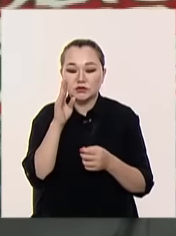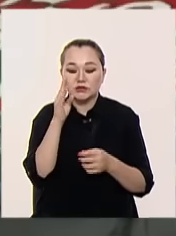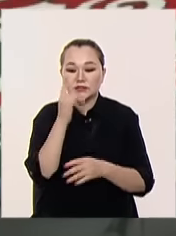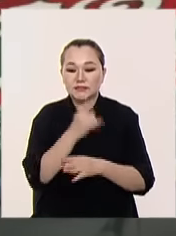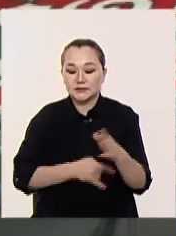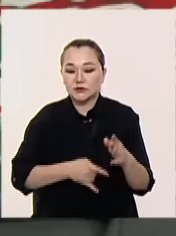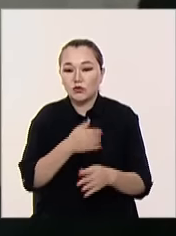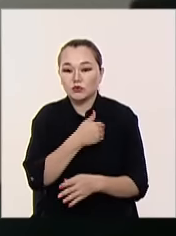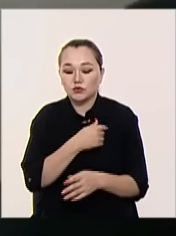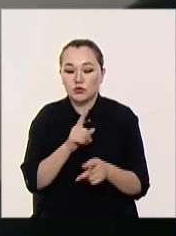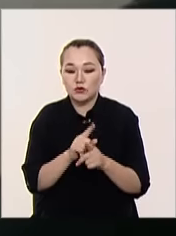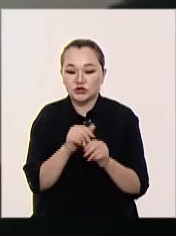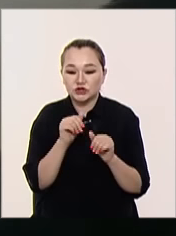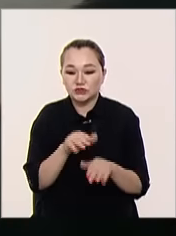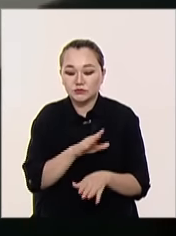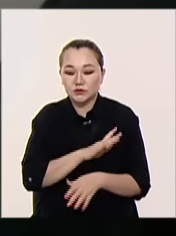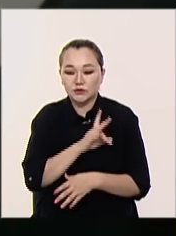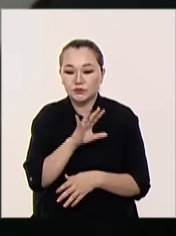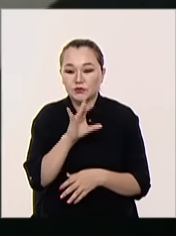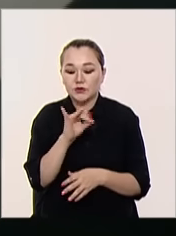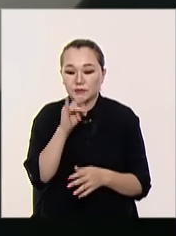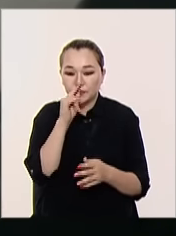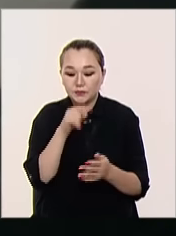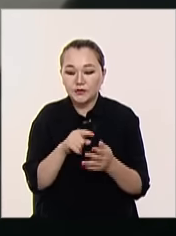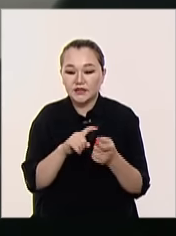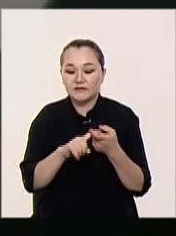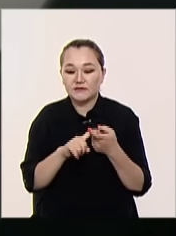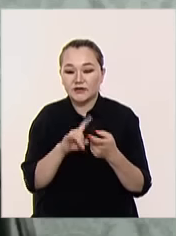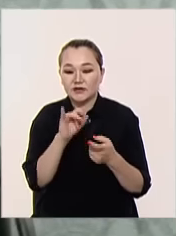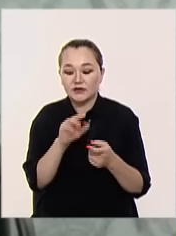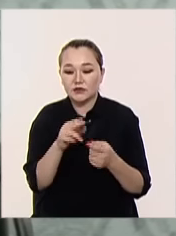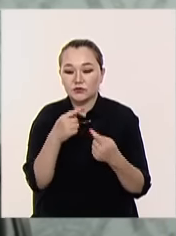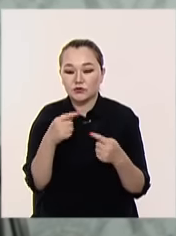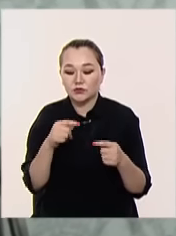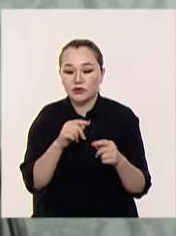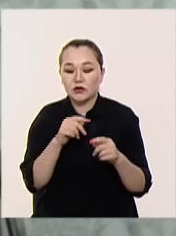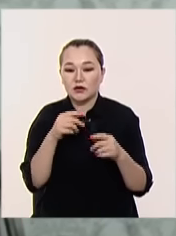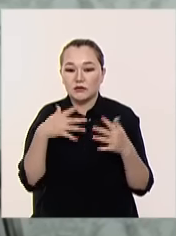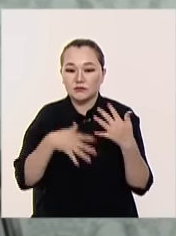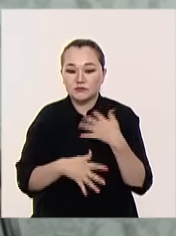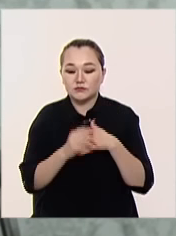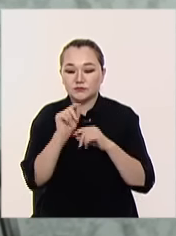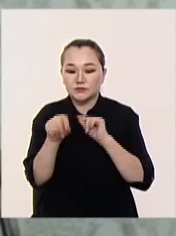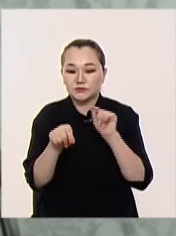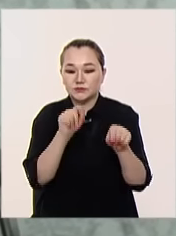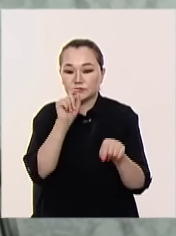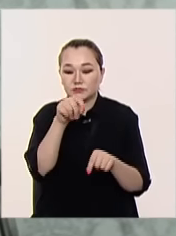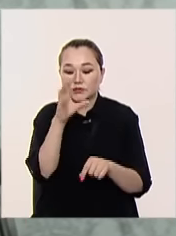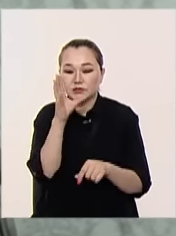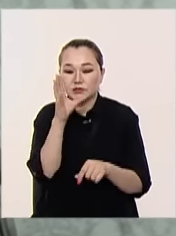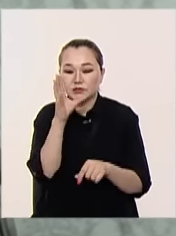шешім шығарыпты. Өйткені аяғына түскен инфекция өрши қатерлі ісік басқа жерлеріне де шығуы мүмкін. Бұдан бөлек Диястың